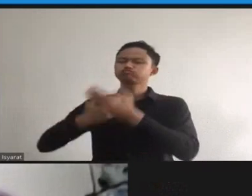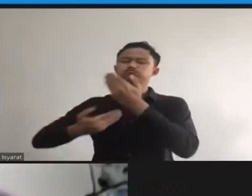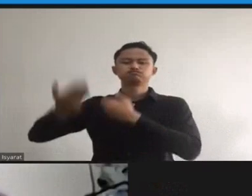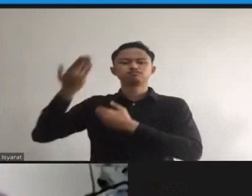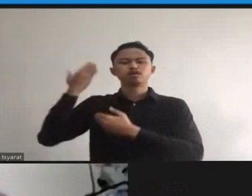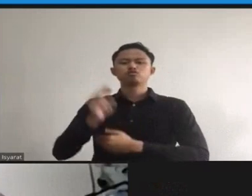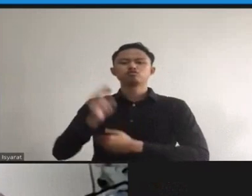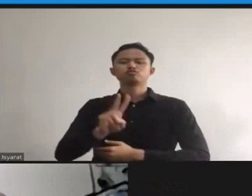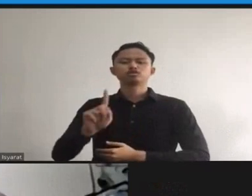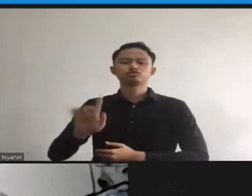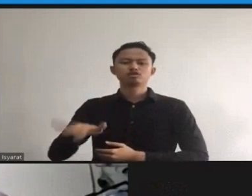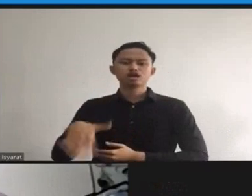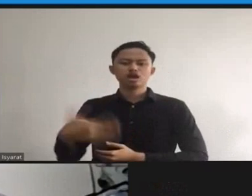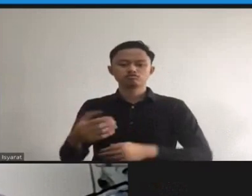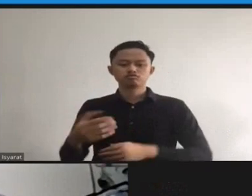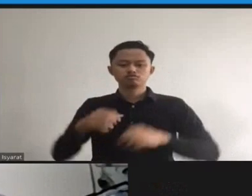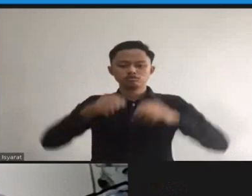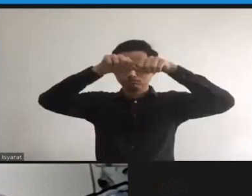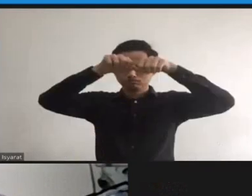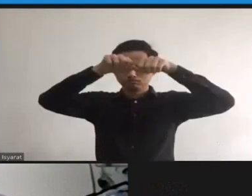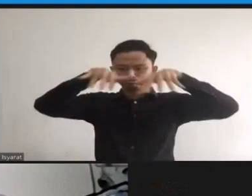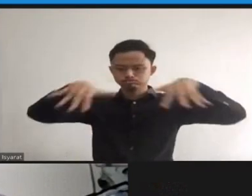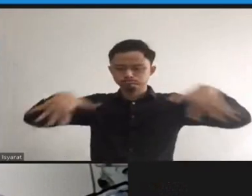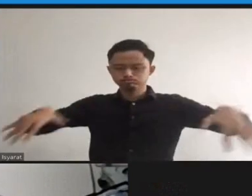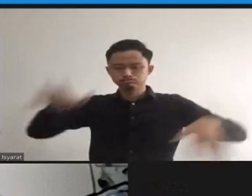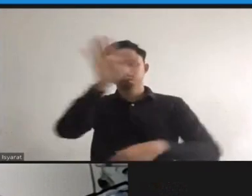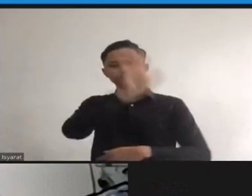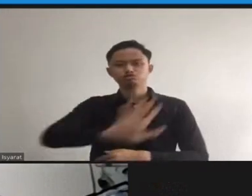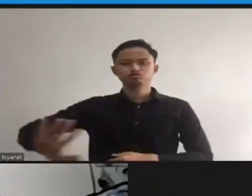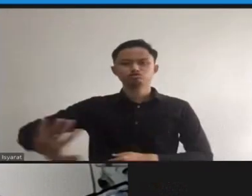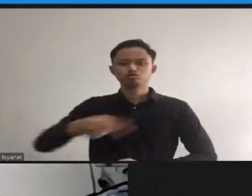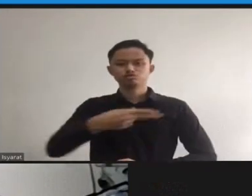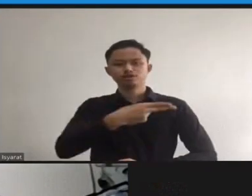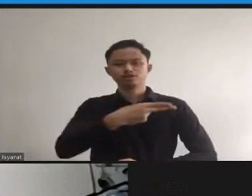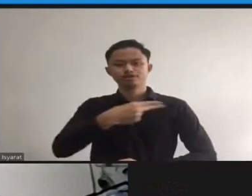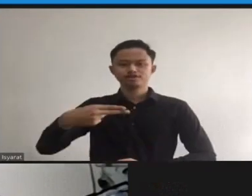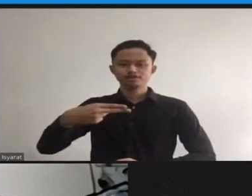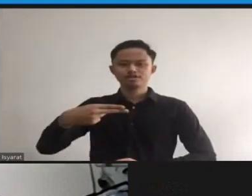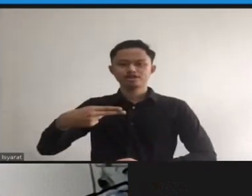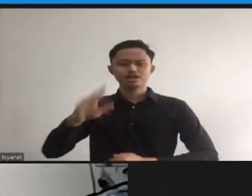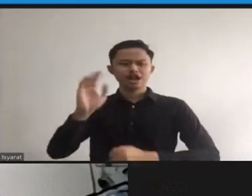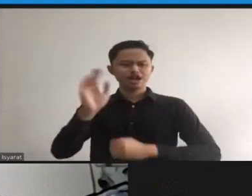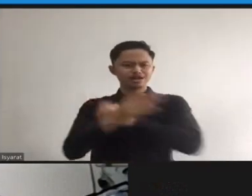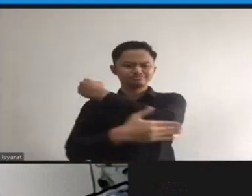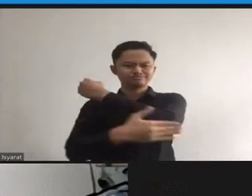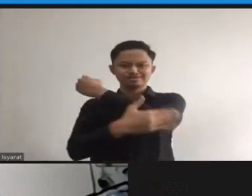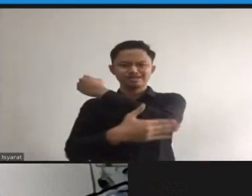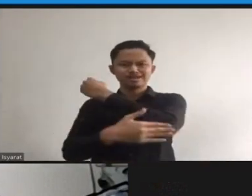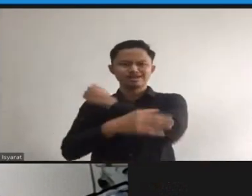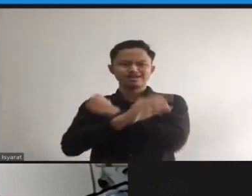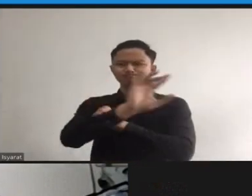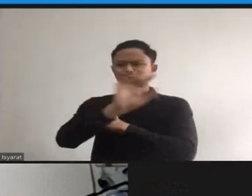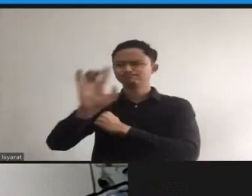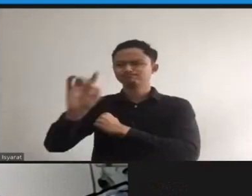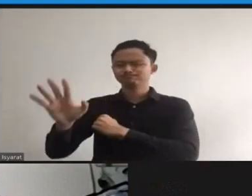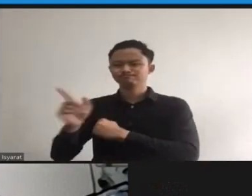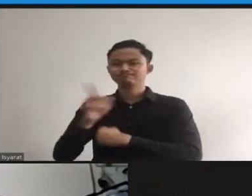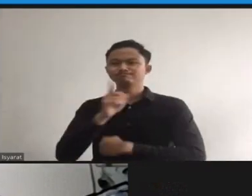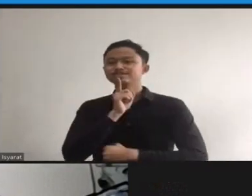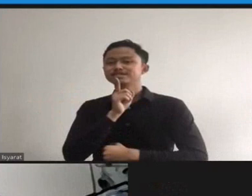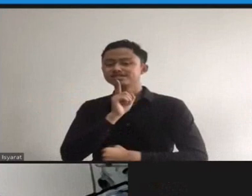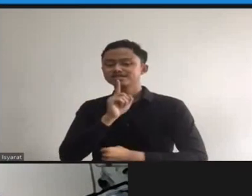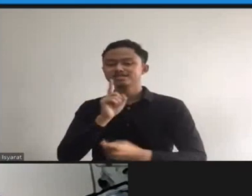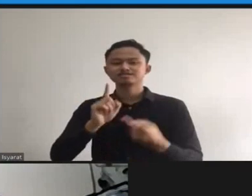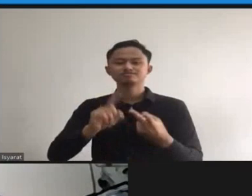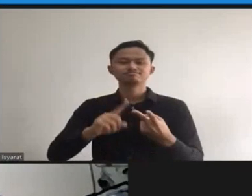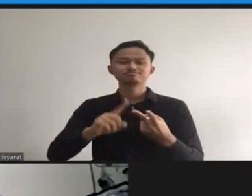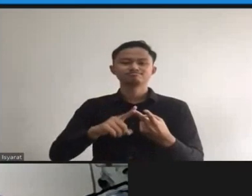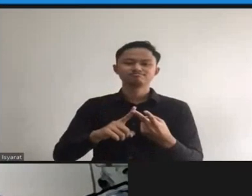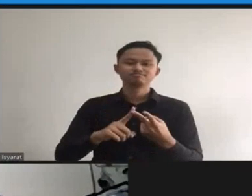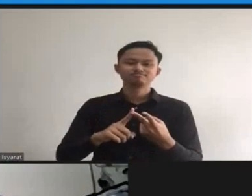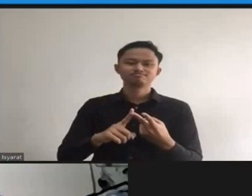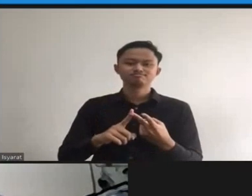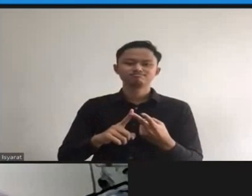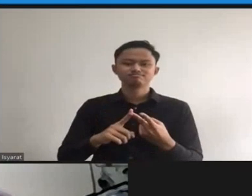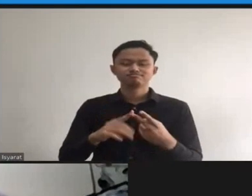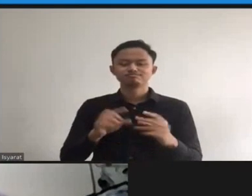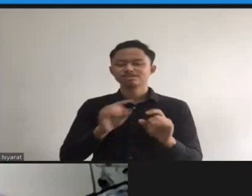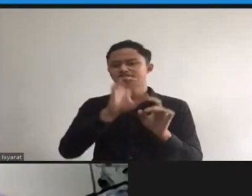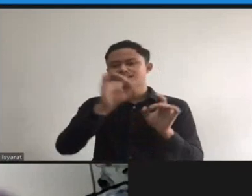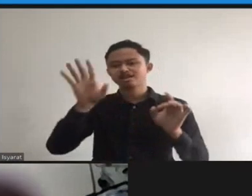jaringan kerja di seluruh Indonesia dan beberapa negara, yaitu di Inggris, kemudian di Korea Selatan, dan juga di